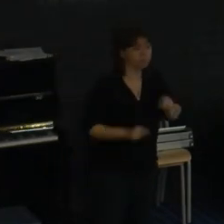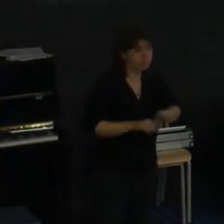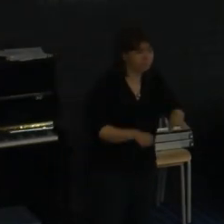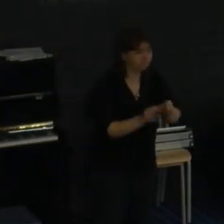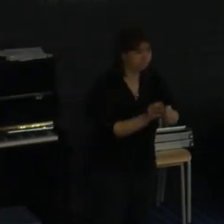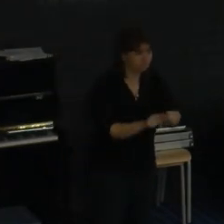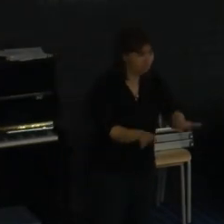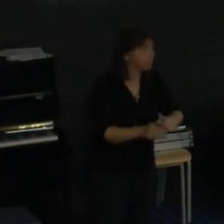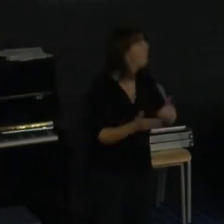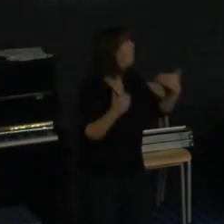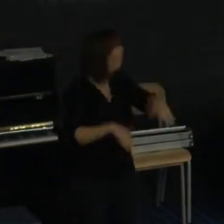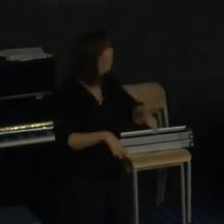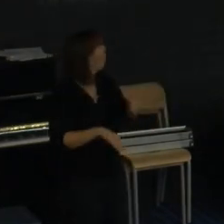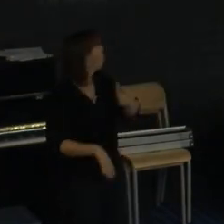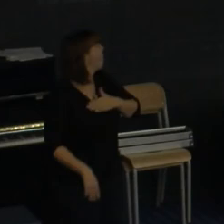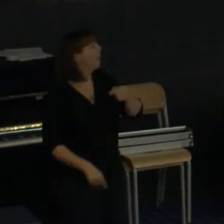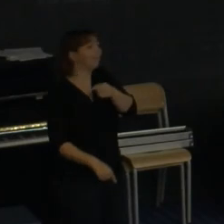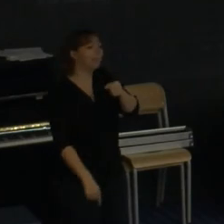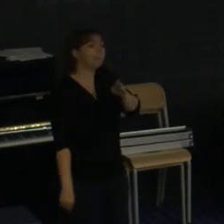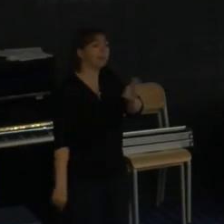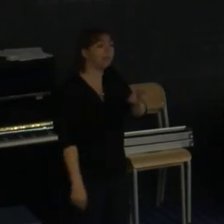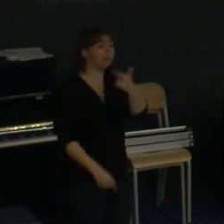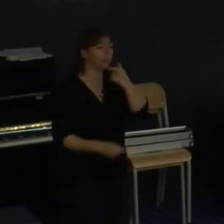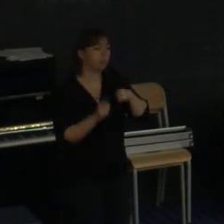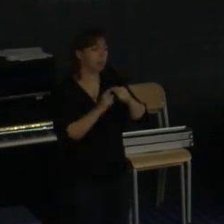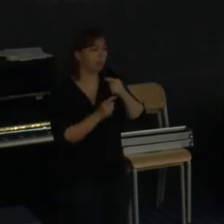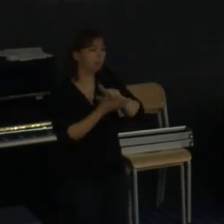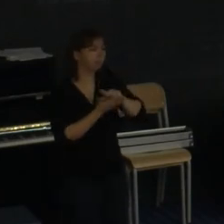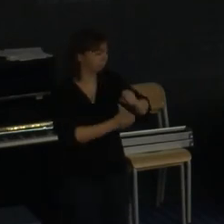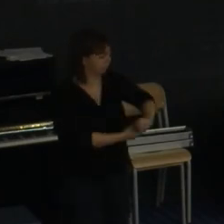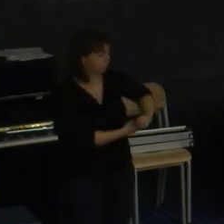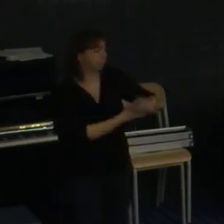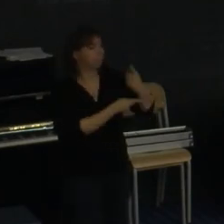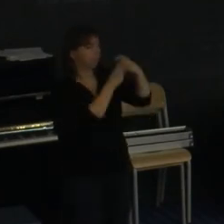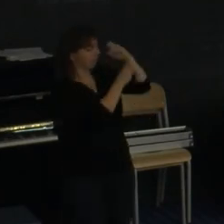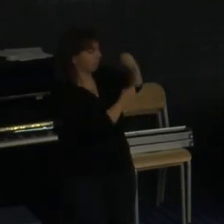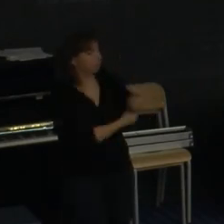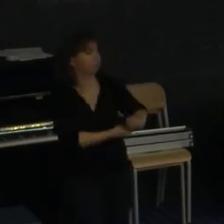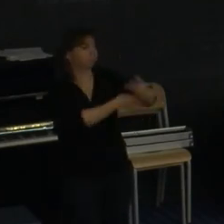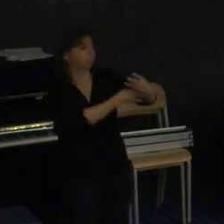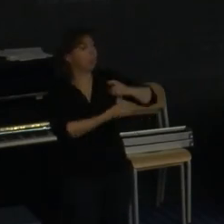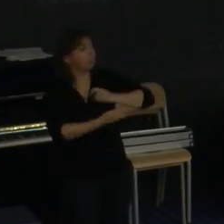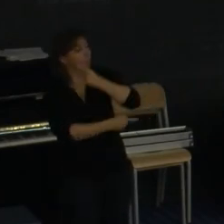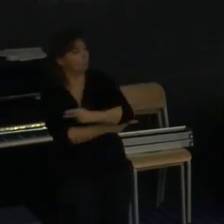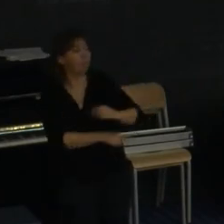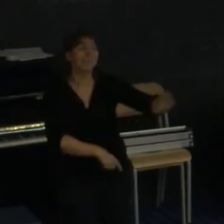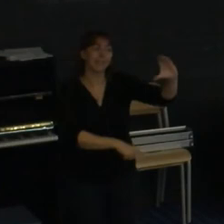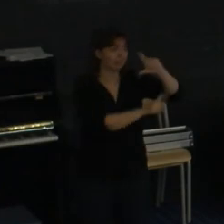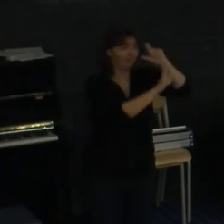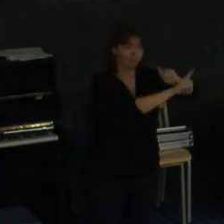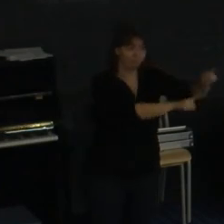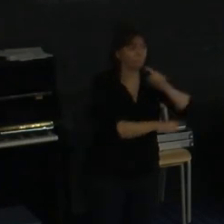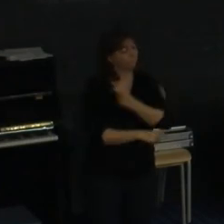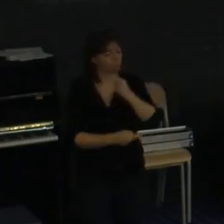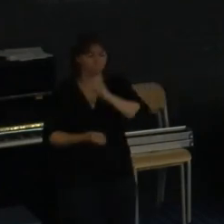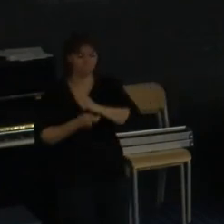PyBT. PyBT, c'est simplement le traceback en Python. J'affiche pas le traceback en C, simplement le traceback en Python,